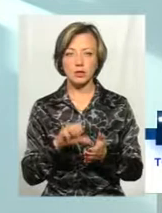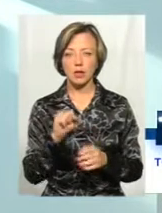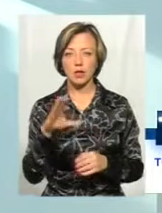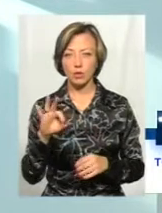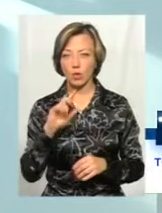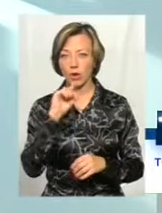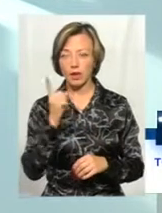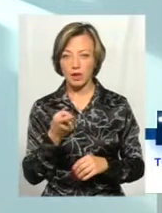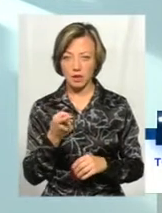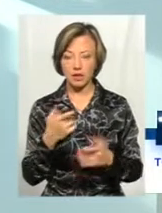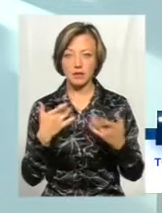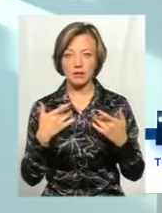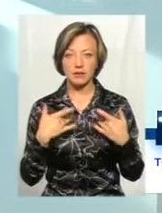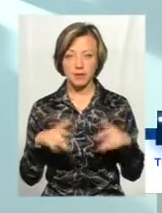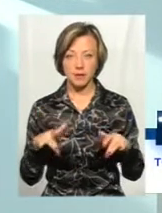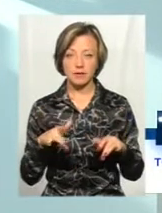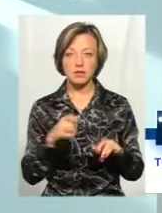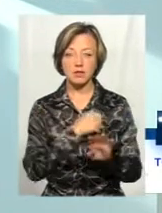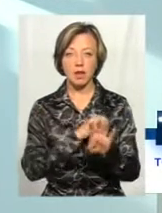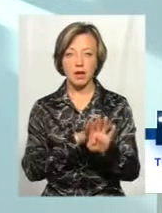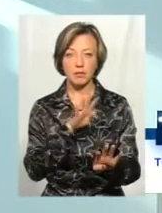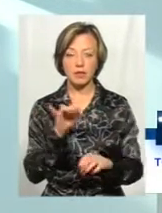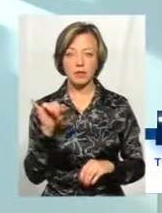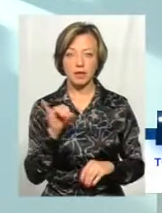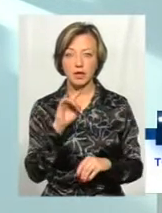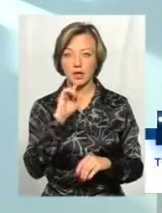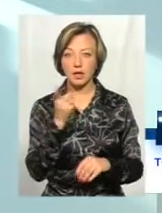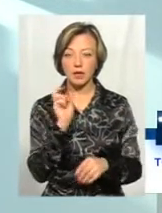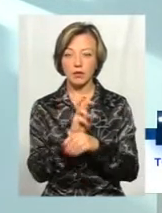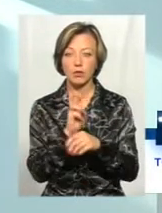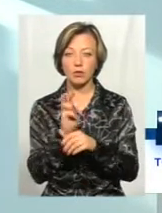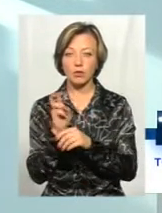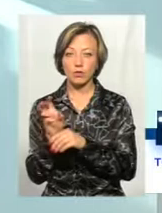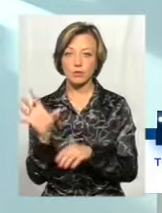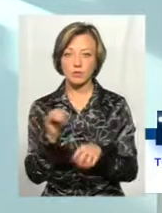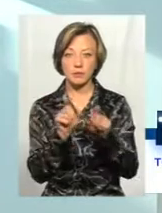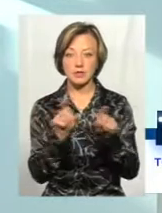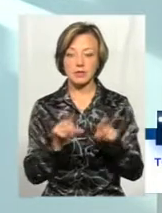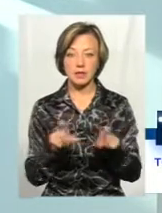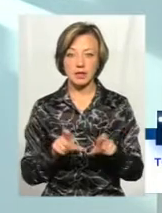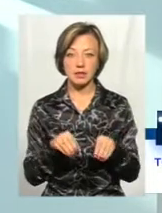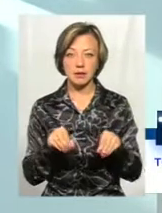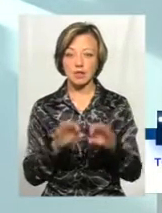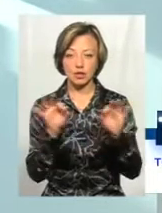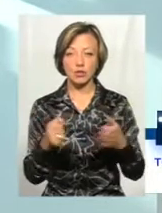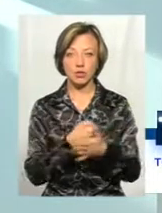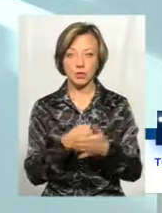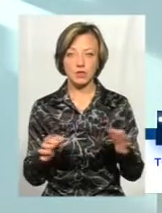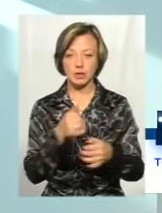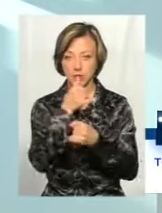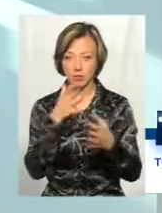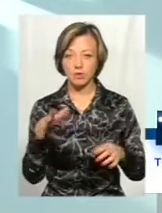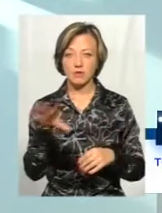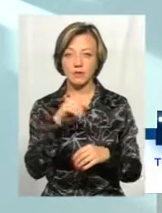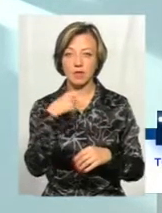рік як звільнився з армії, і рік ходжу по всім інстанціям земельним, ніде не можу нічого добитися.